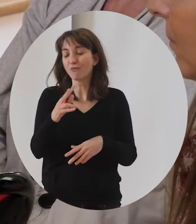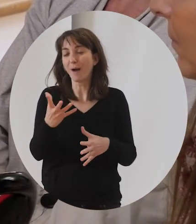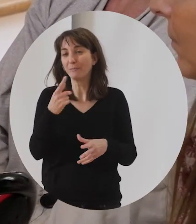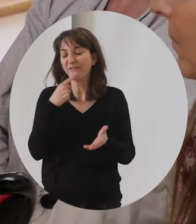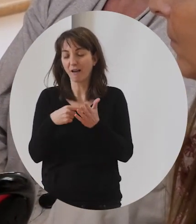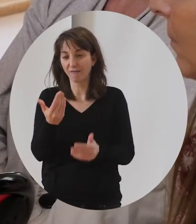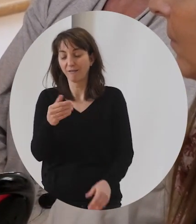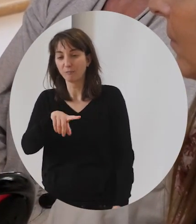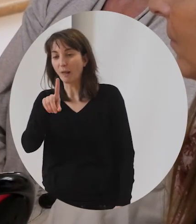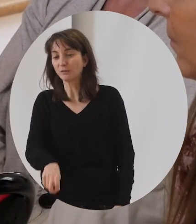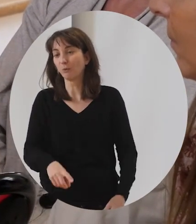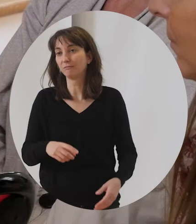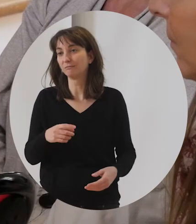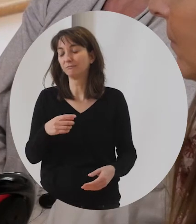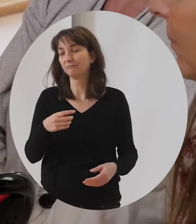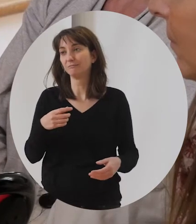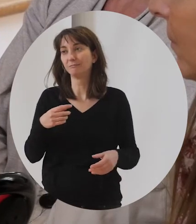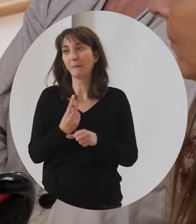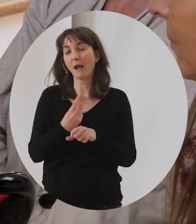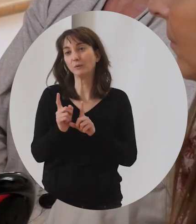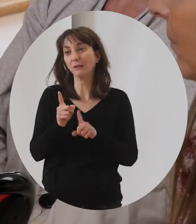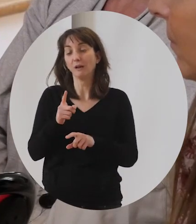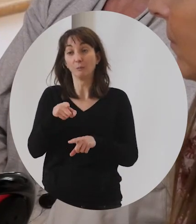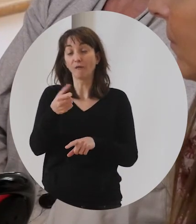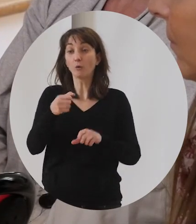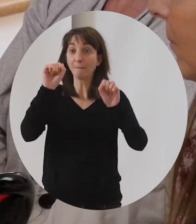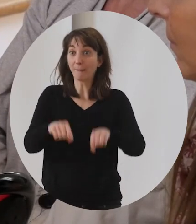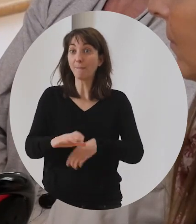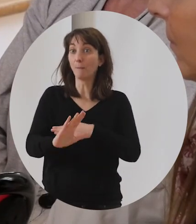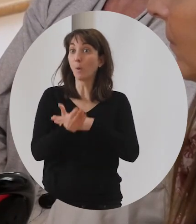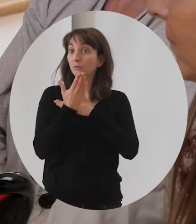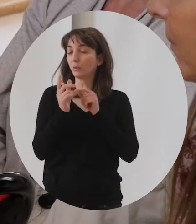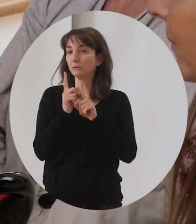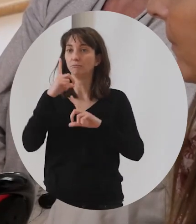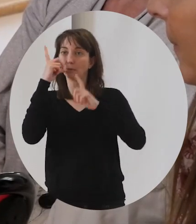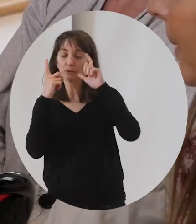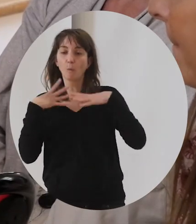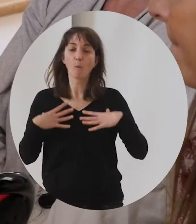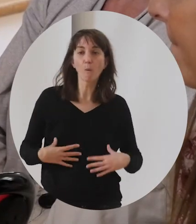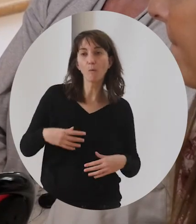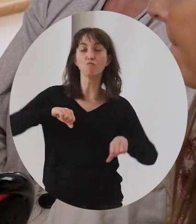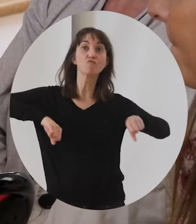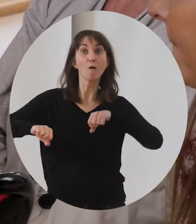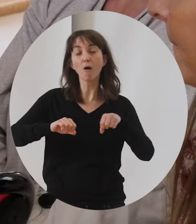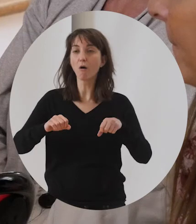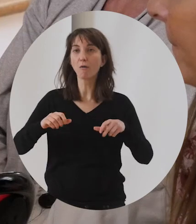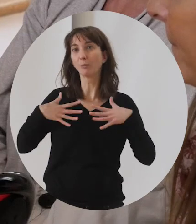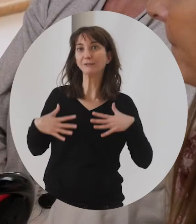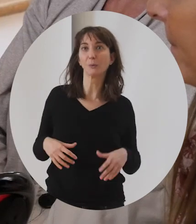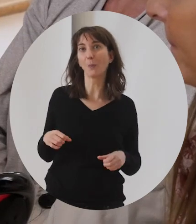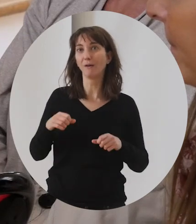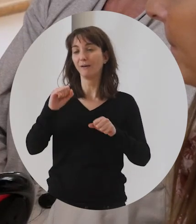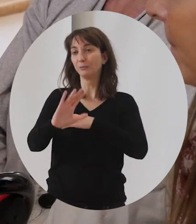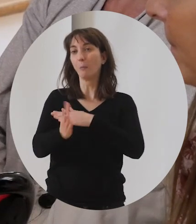mieux ici ou c'est mieux là. Et il est capable aussi de montrer par des expressions, par du mouvement, des changements de